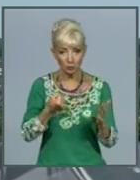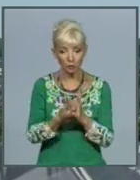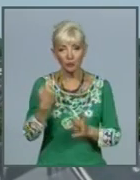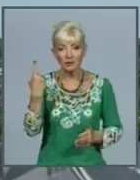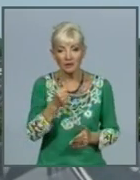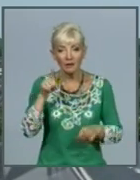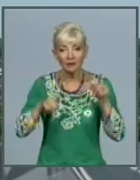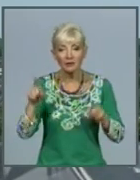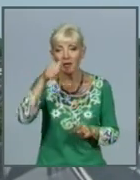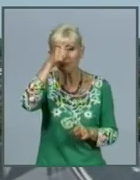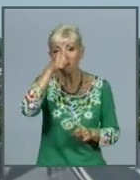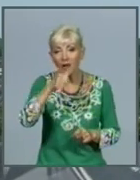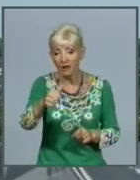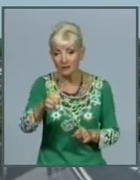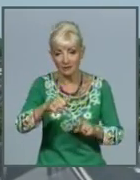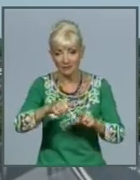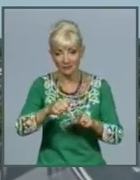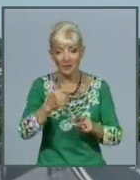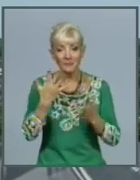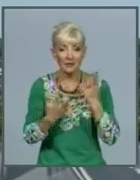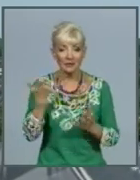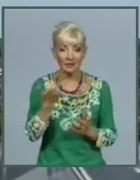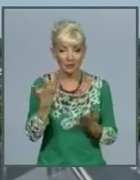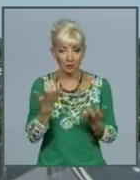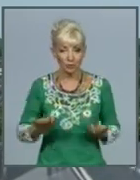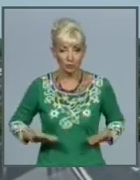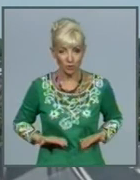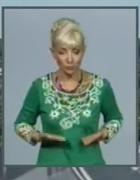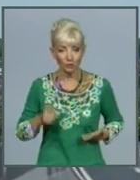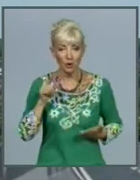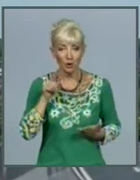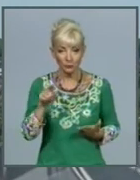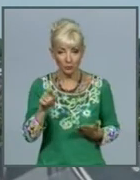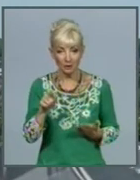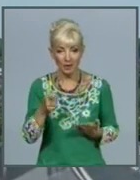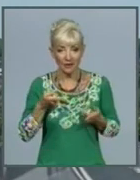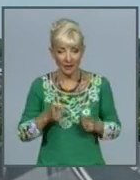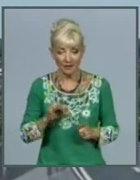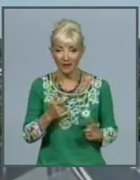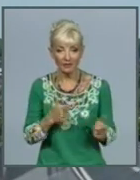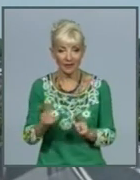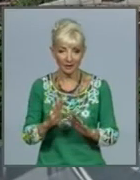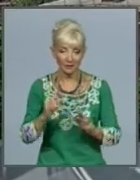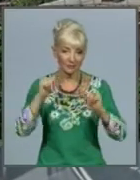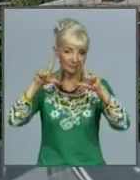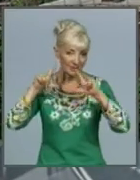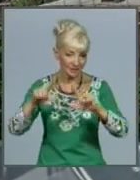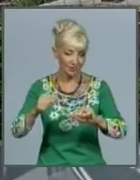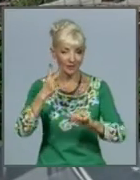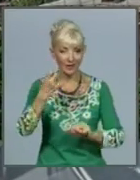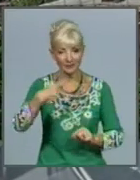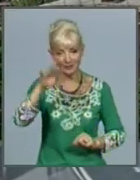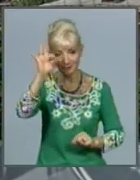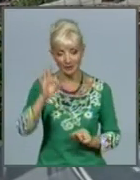если собственники живут еще в той докризисной реальности и не готовы там снижать на те же самые 20% стоимость. А еще рынок